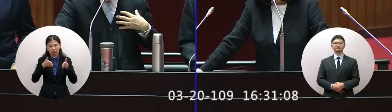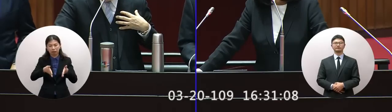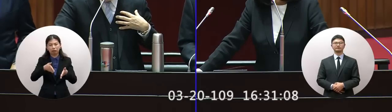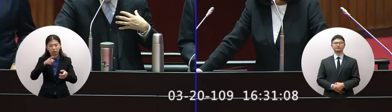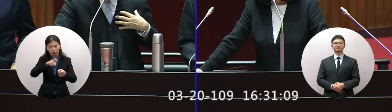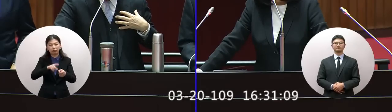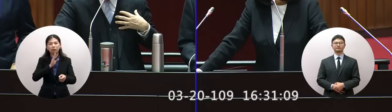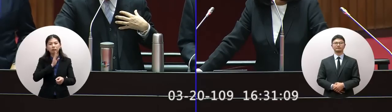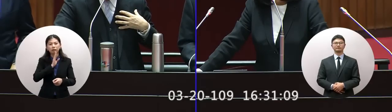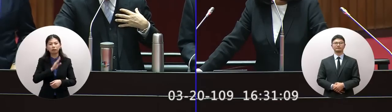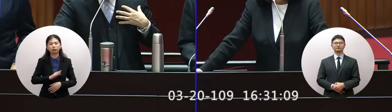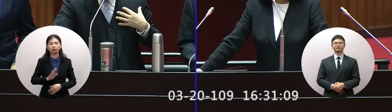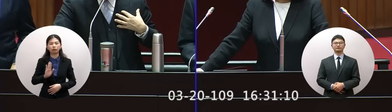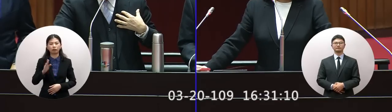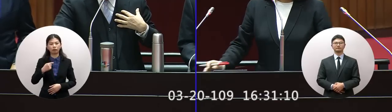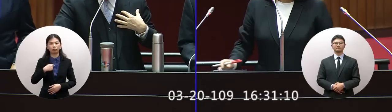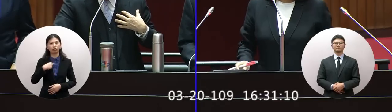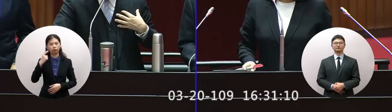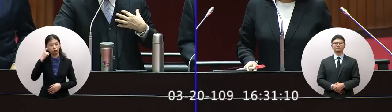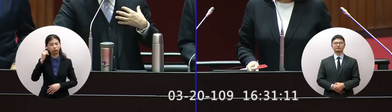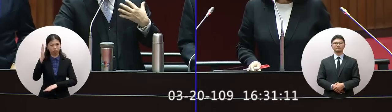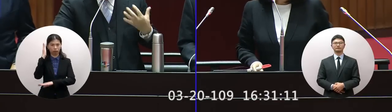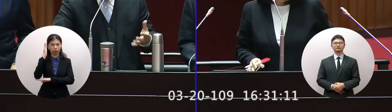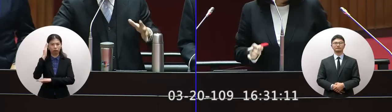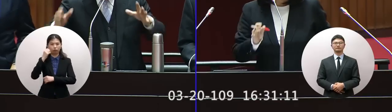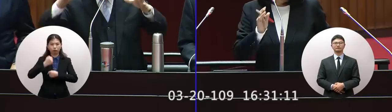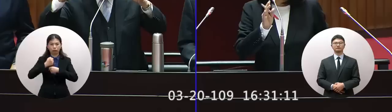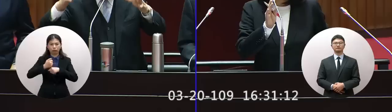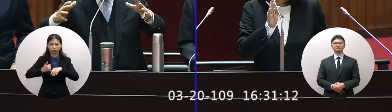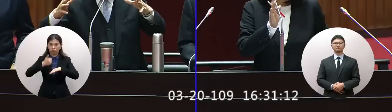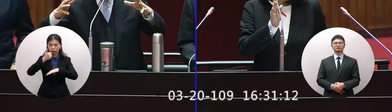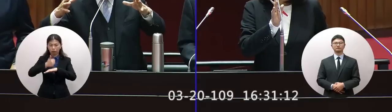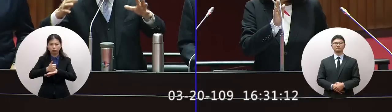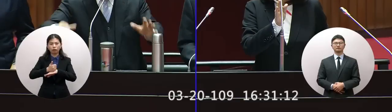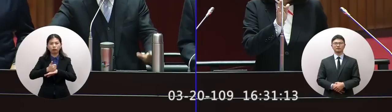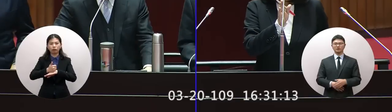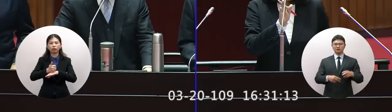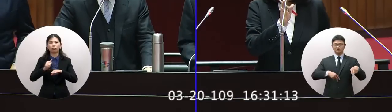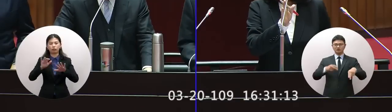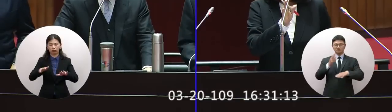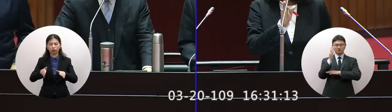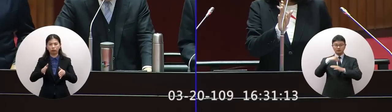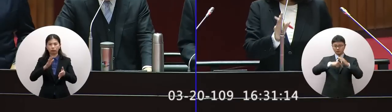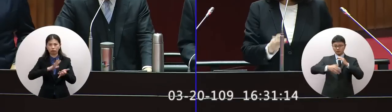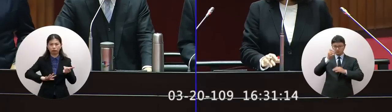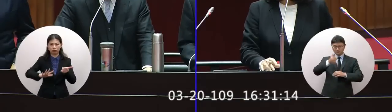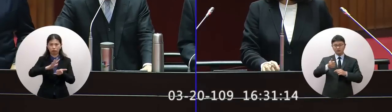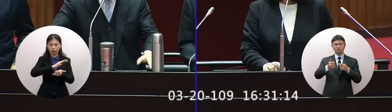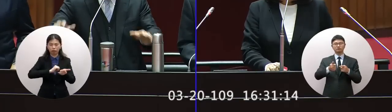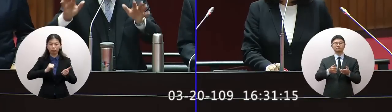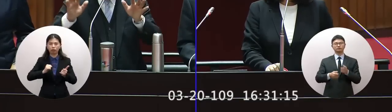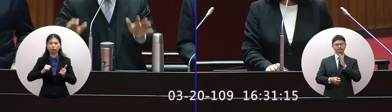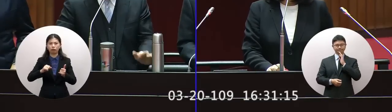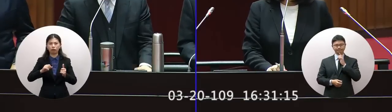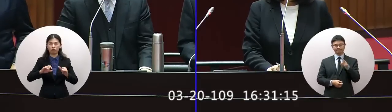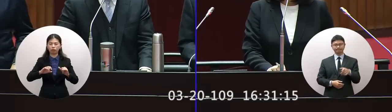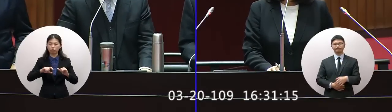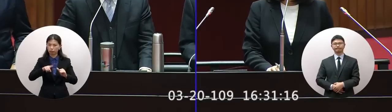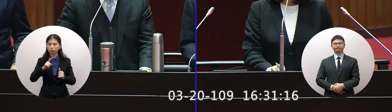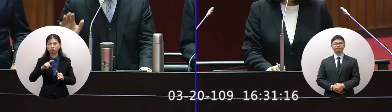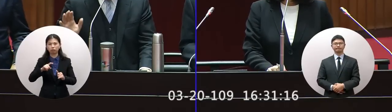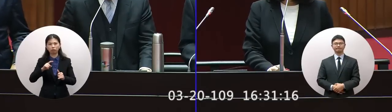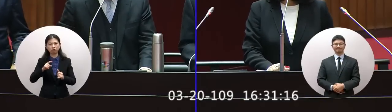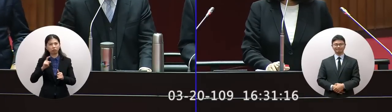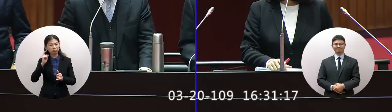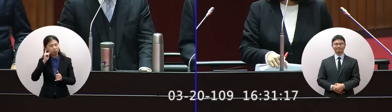为政府工作者，我要就整个国家的整个角度来看， 是 来评